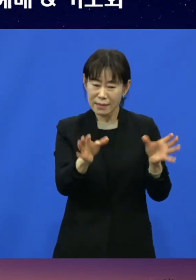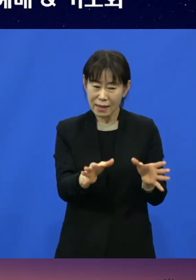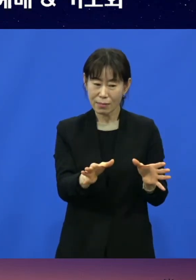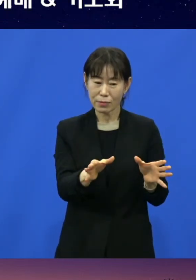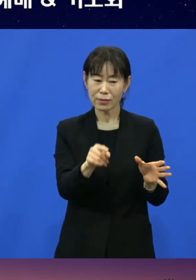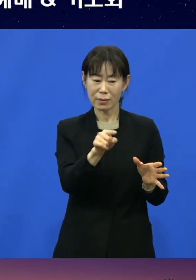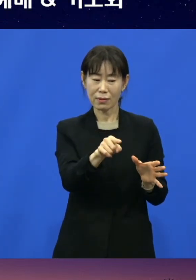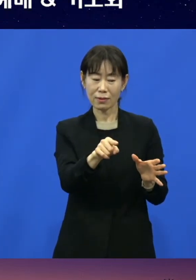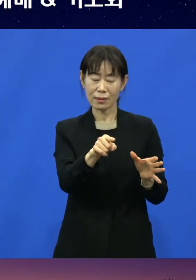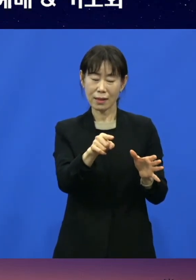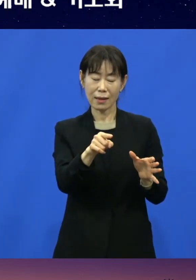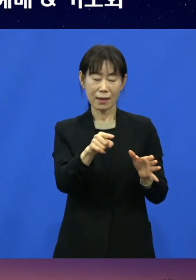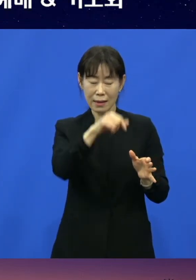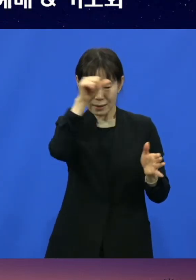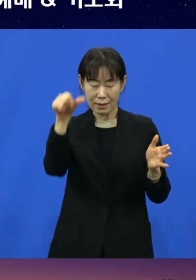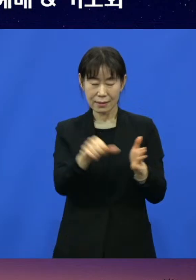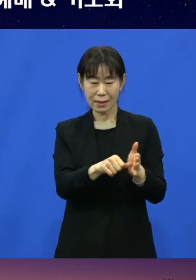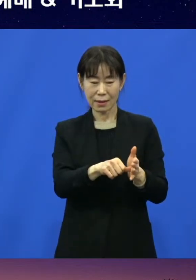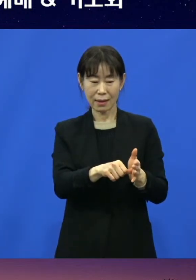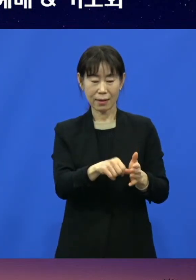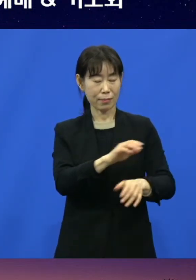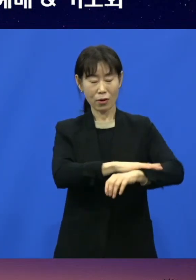인생을 낭비하지 마세요.